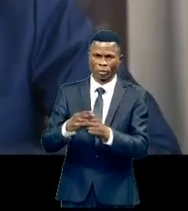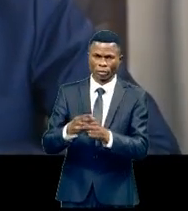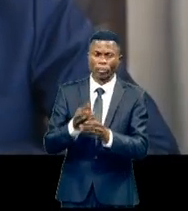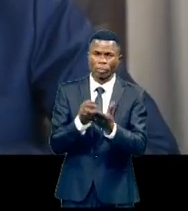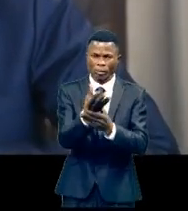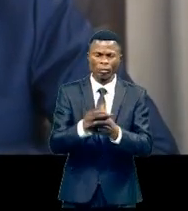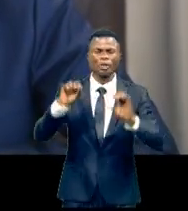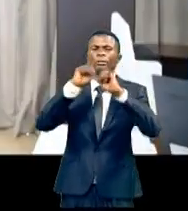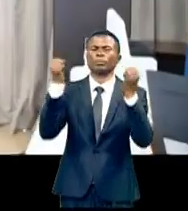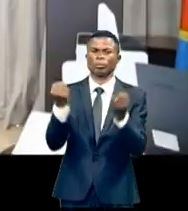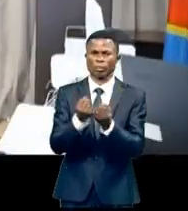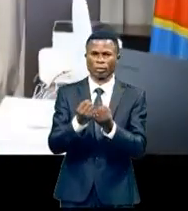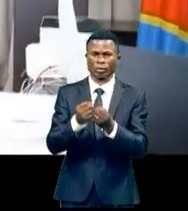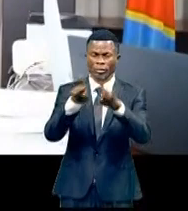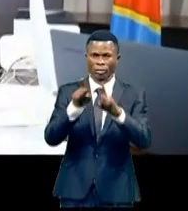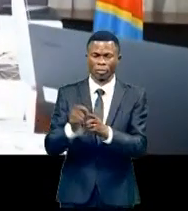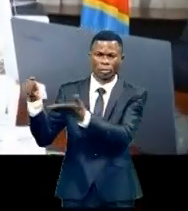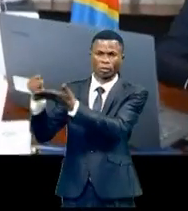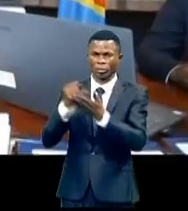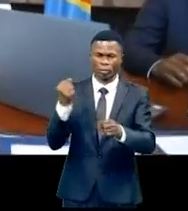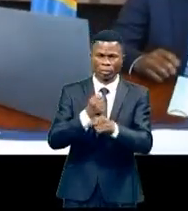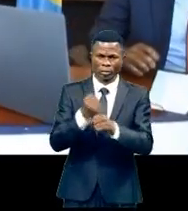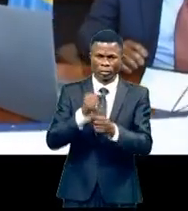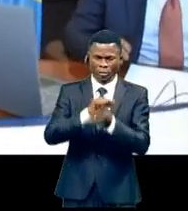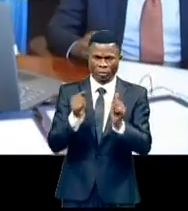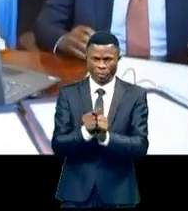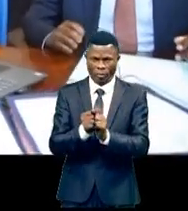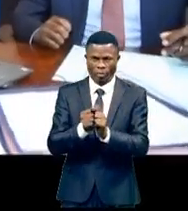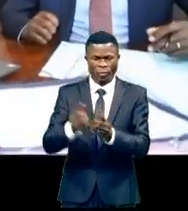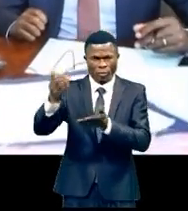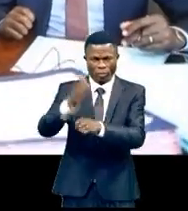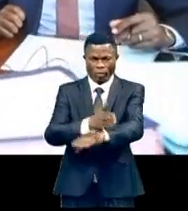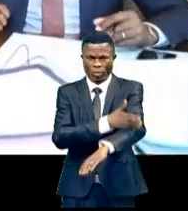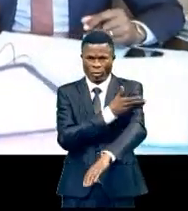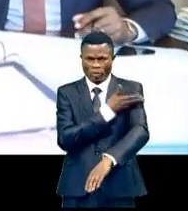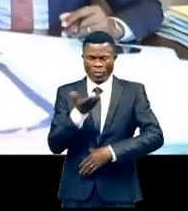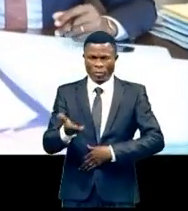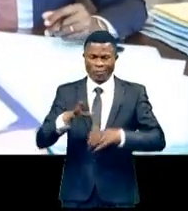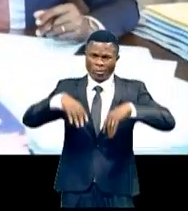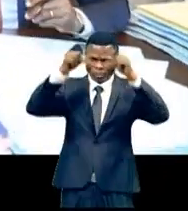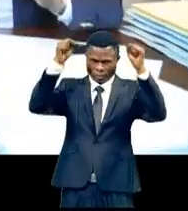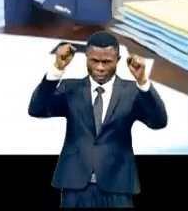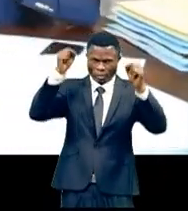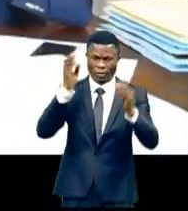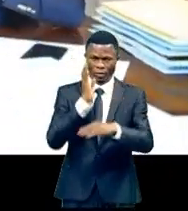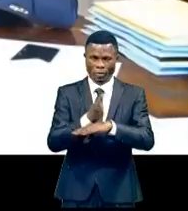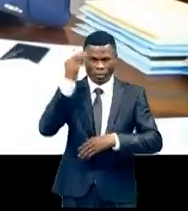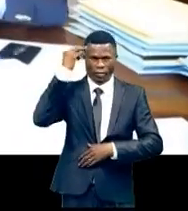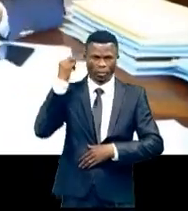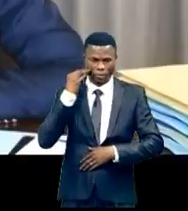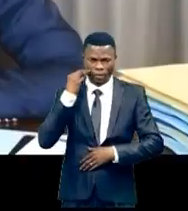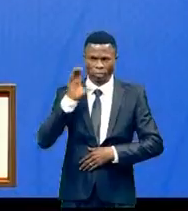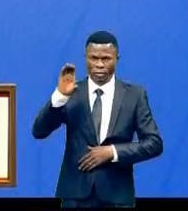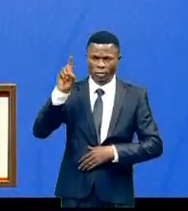dépenses sociales et des investissements dans les secteurs porteurs de croissance. L'adoption par le Conseil des ministres du